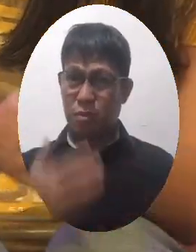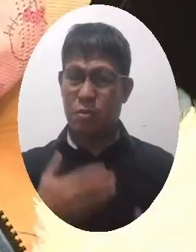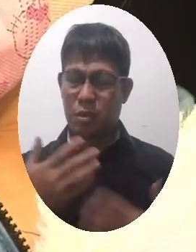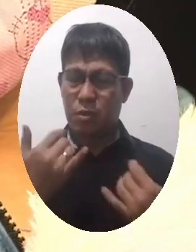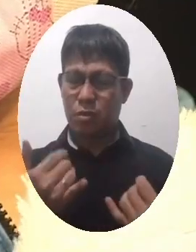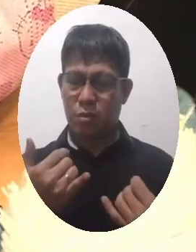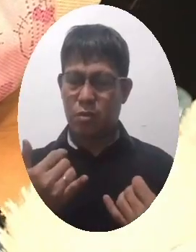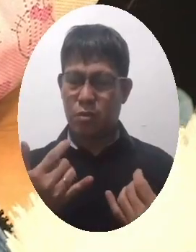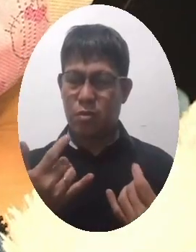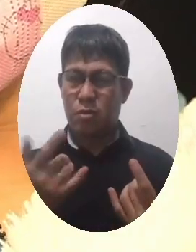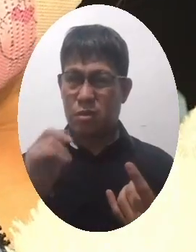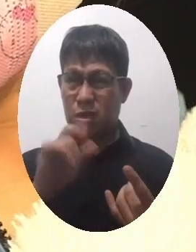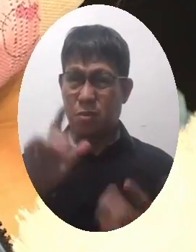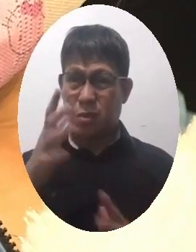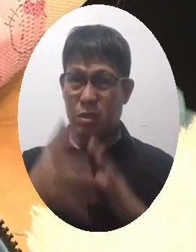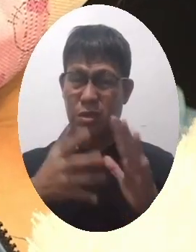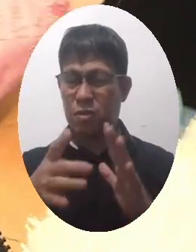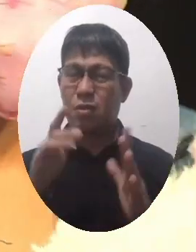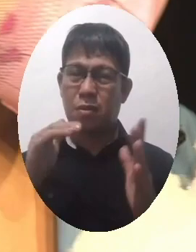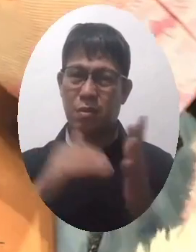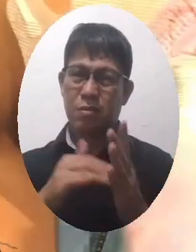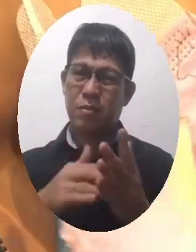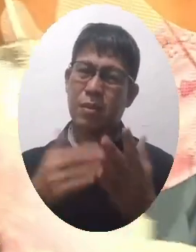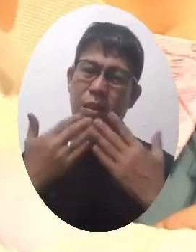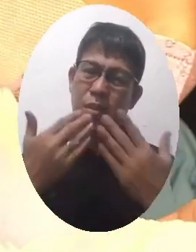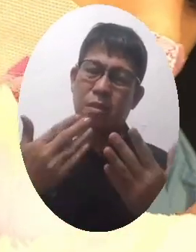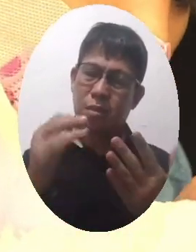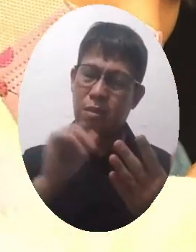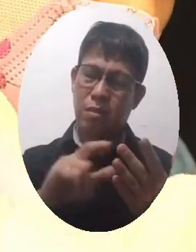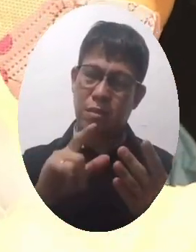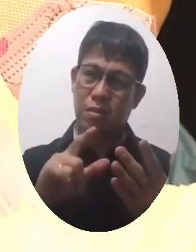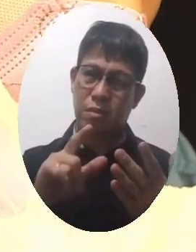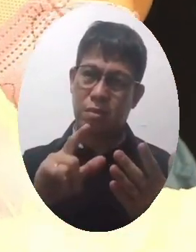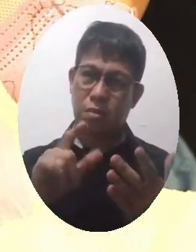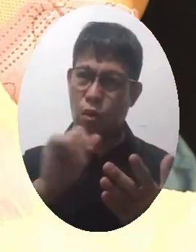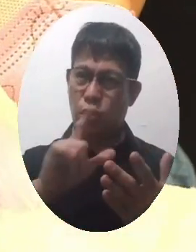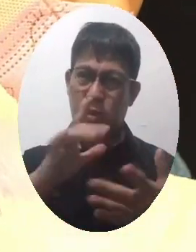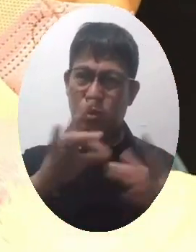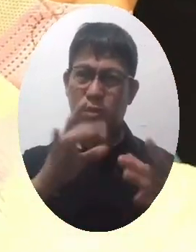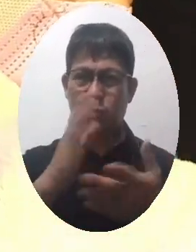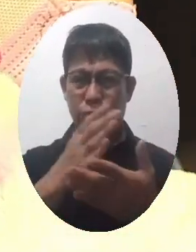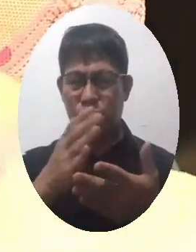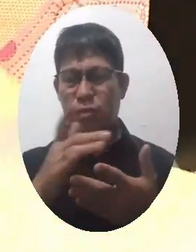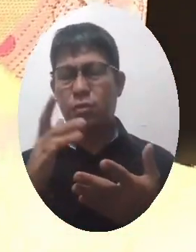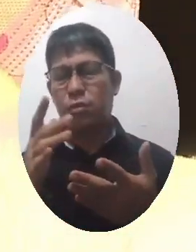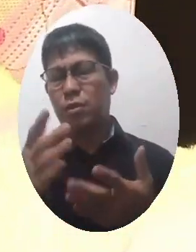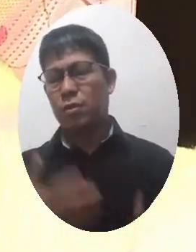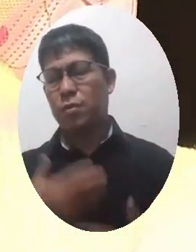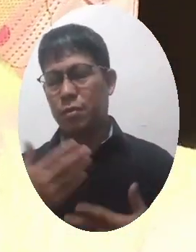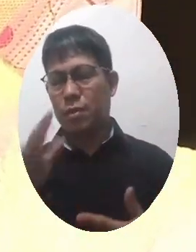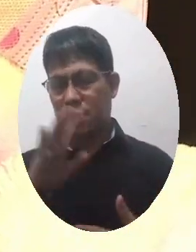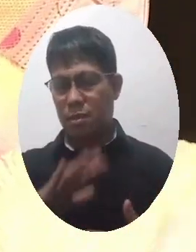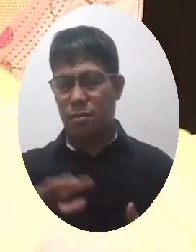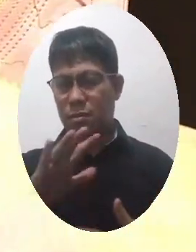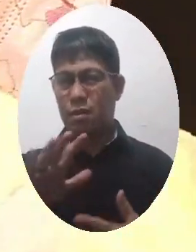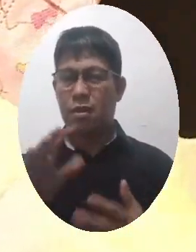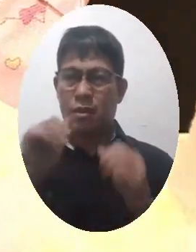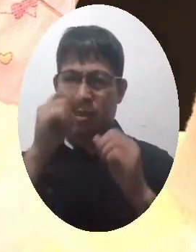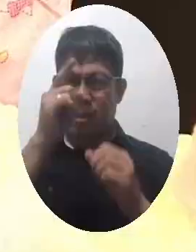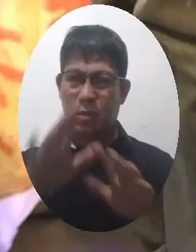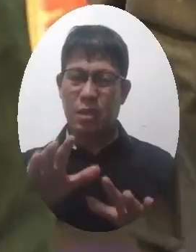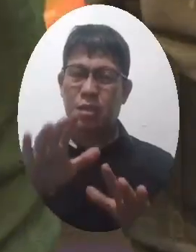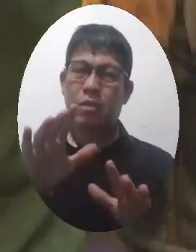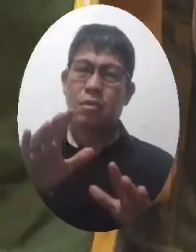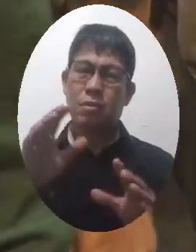ngayon sa event. Maraming salamat din po sa mga blessings na isinare nyo po sa amin. Sobrang saya po ng anak namin.